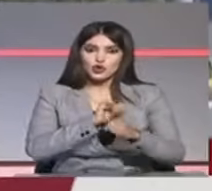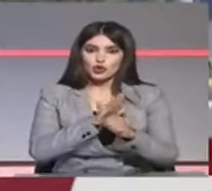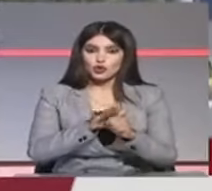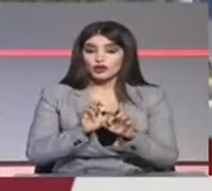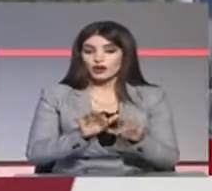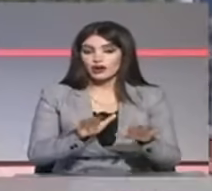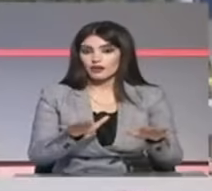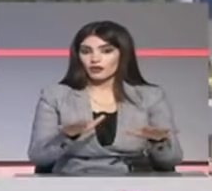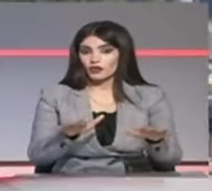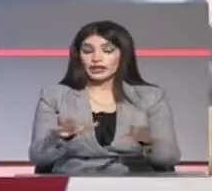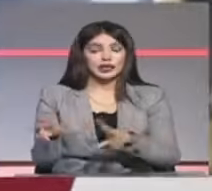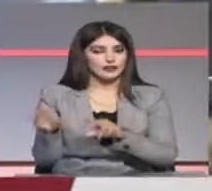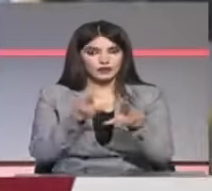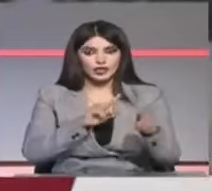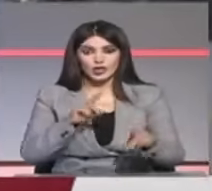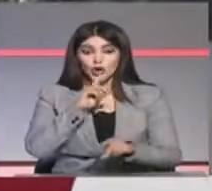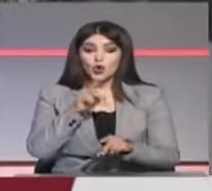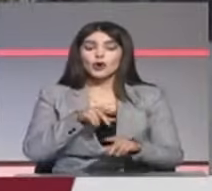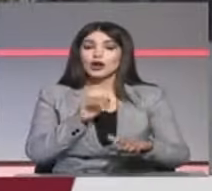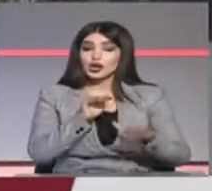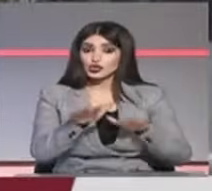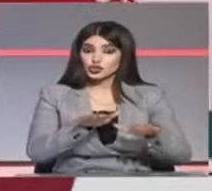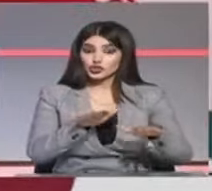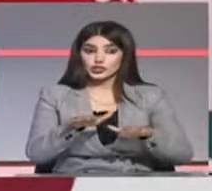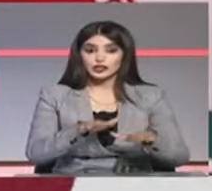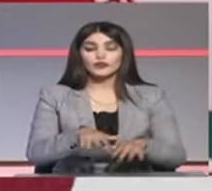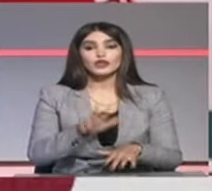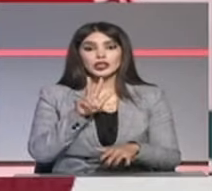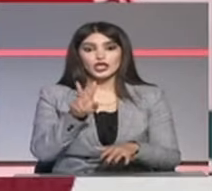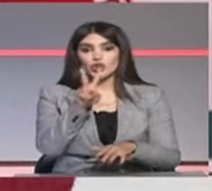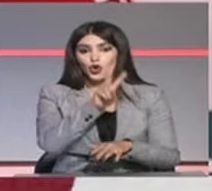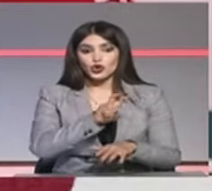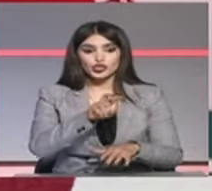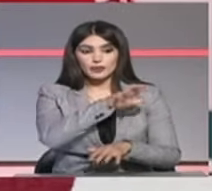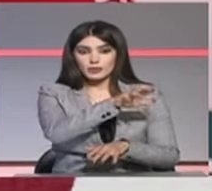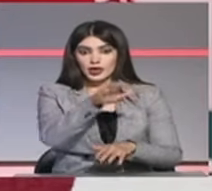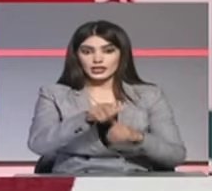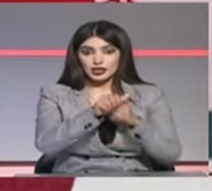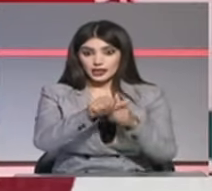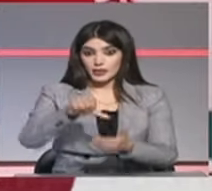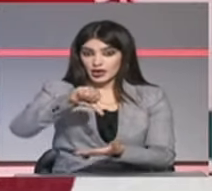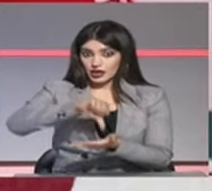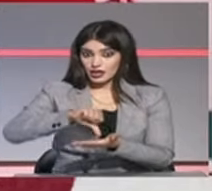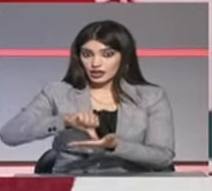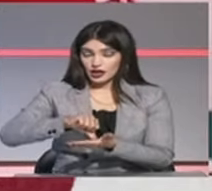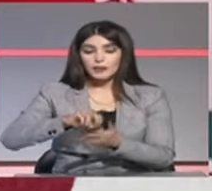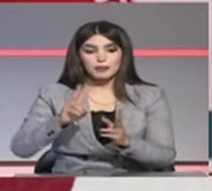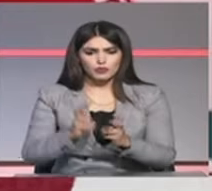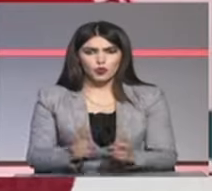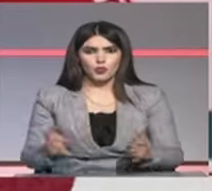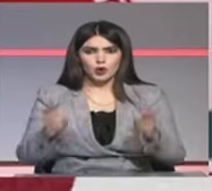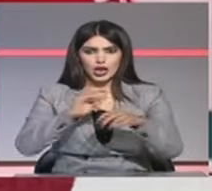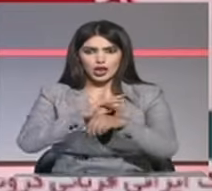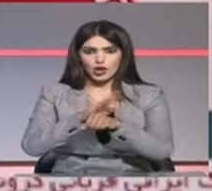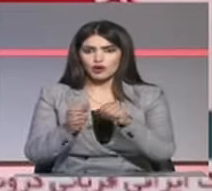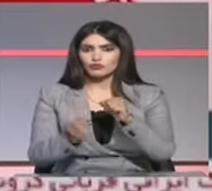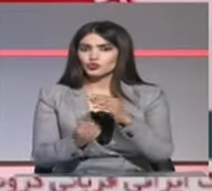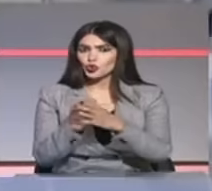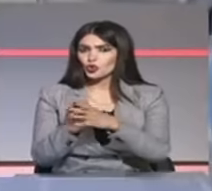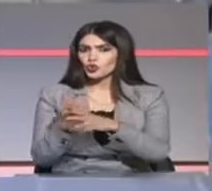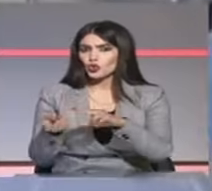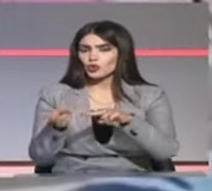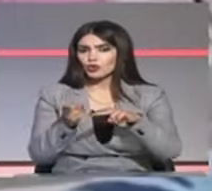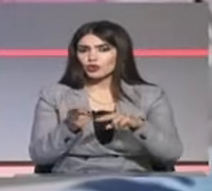تسعه عشر سيسري هذا الاجراء في ثلاثه وعشرين اقليما بعد تجاوز عدد حالات الاصابه بالفيروس